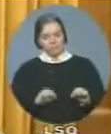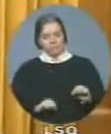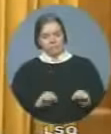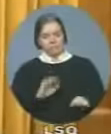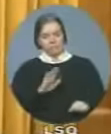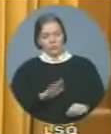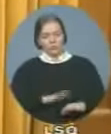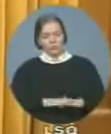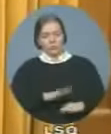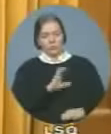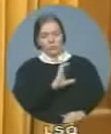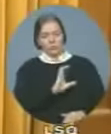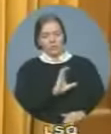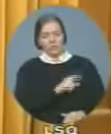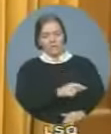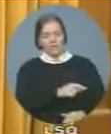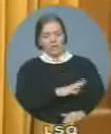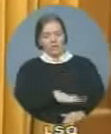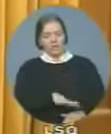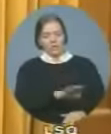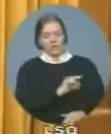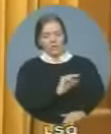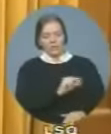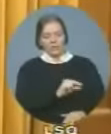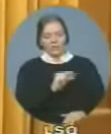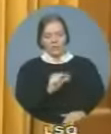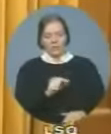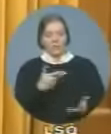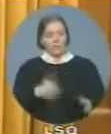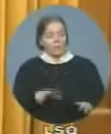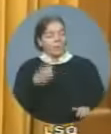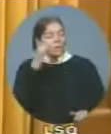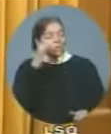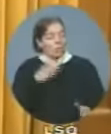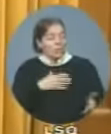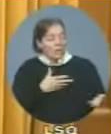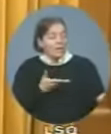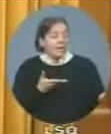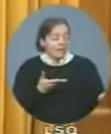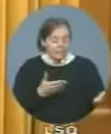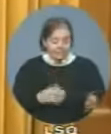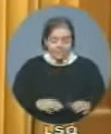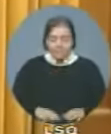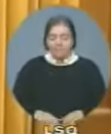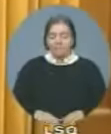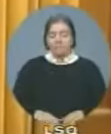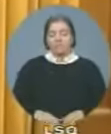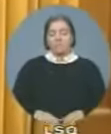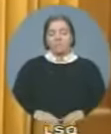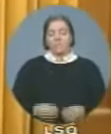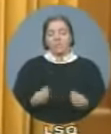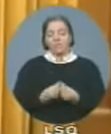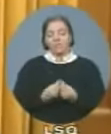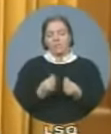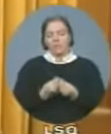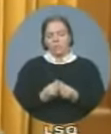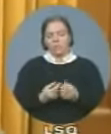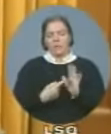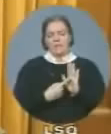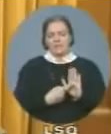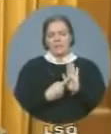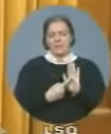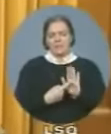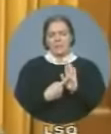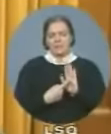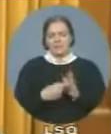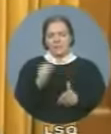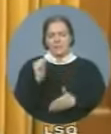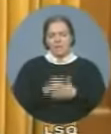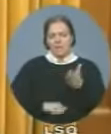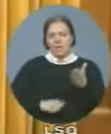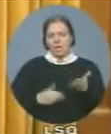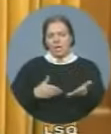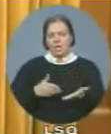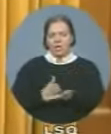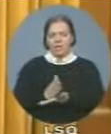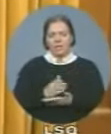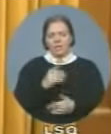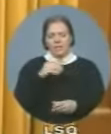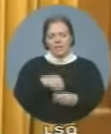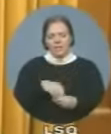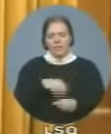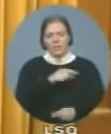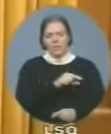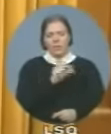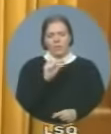... gouvernement. Ah, ils ne veulent pas écouter, évidemment. Malheureusement, nombreux sont les exemples du manque d'intégrité de ce gouvernement.